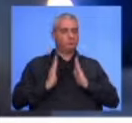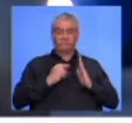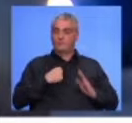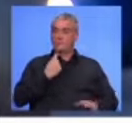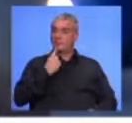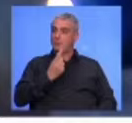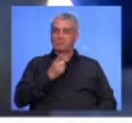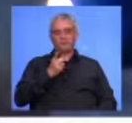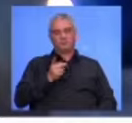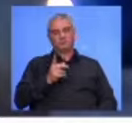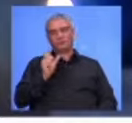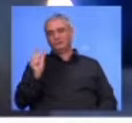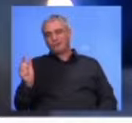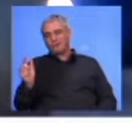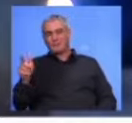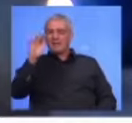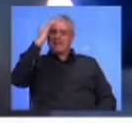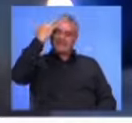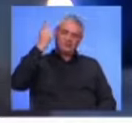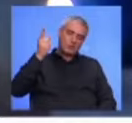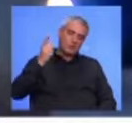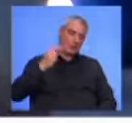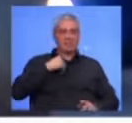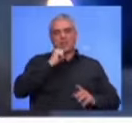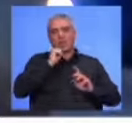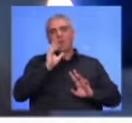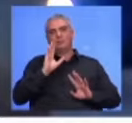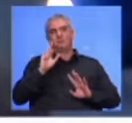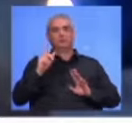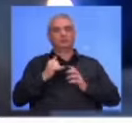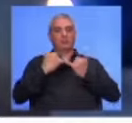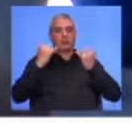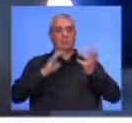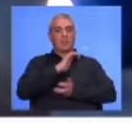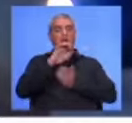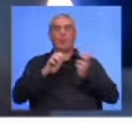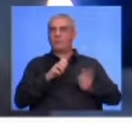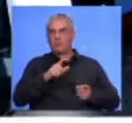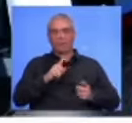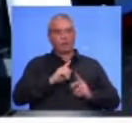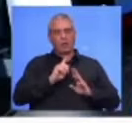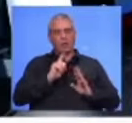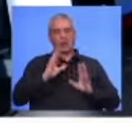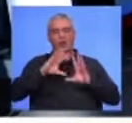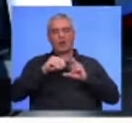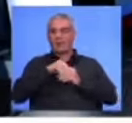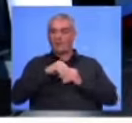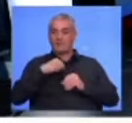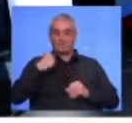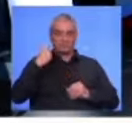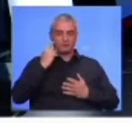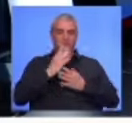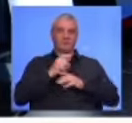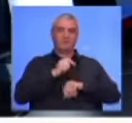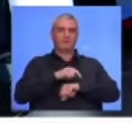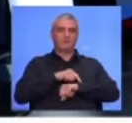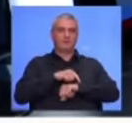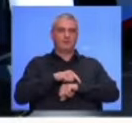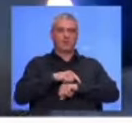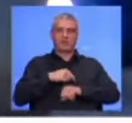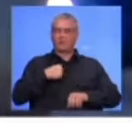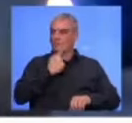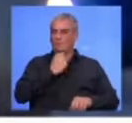זה שוליים, זה קיצוני, אנחנו לא רוצים שזה יתפתח למאומות, כן. לא להכליל, ואני חושבת שהגיע העת, בצער, אני